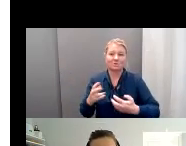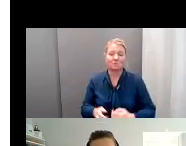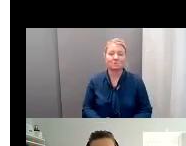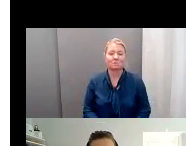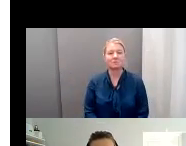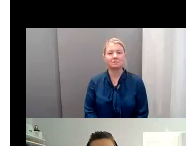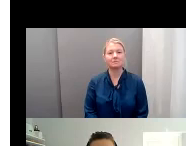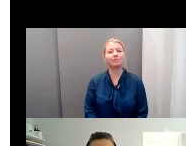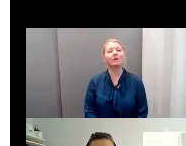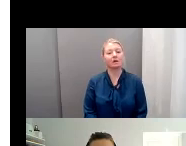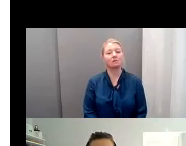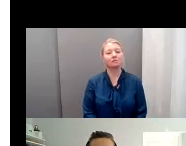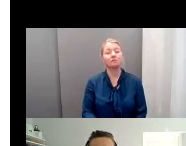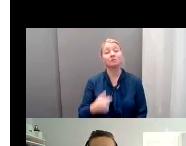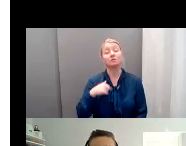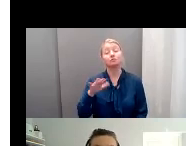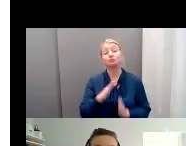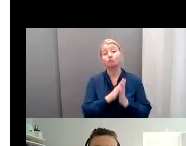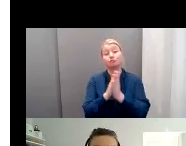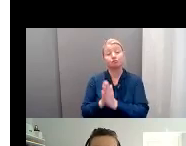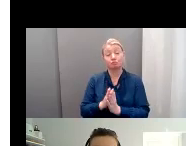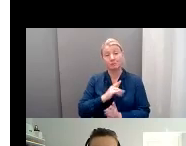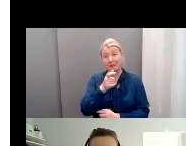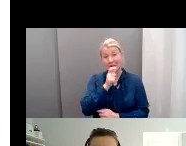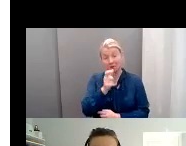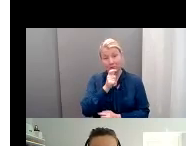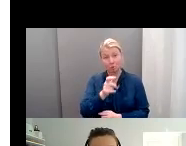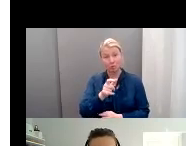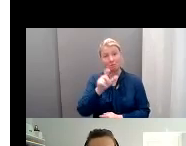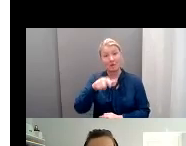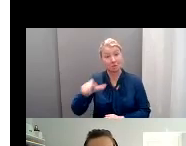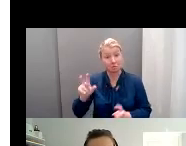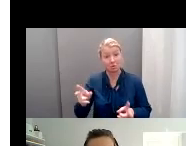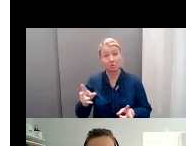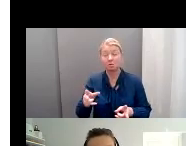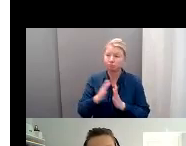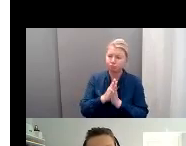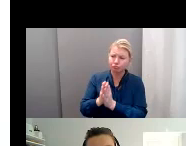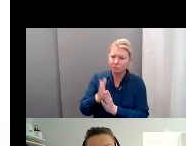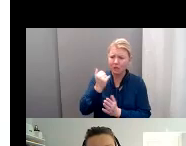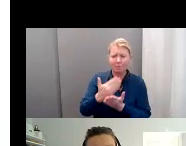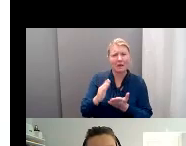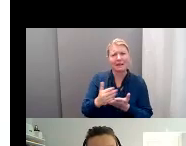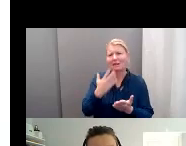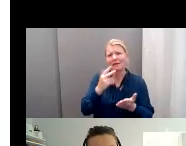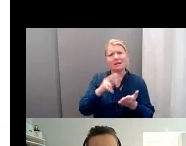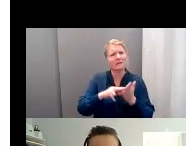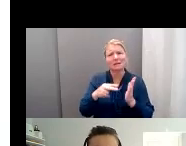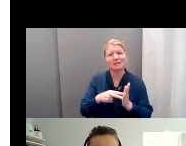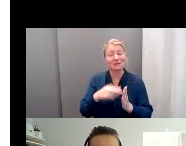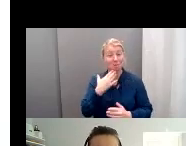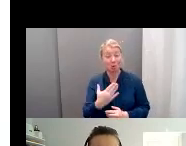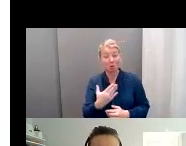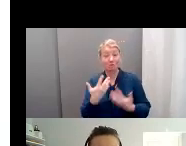Men jag bad ju också mina intervjupersoner att berätta om vilka strategier som har varit lyckade för dem.